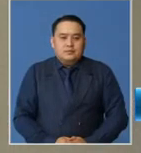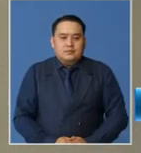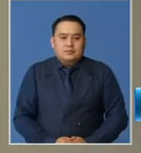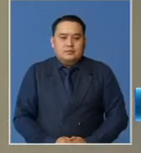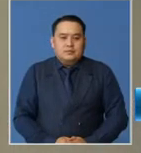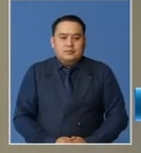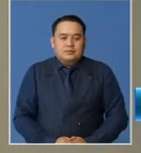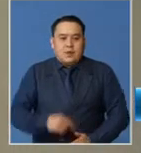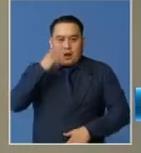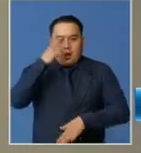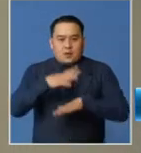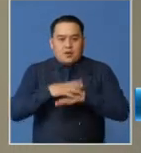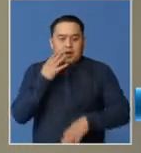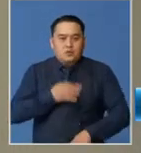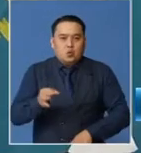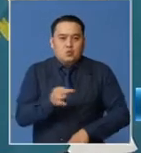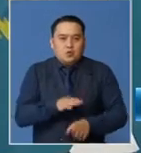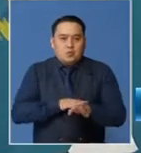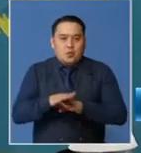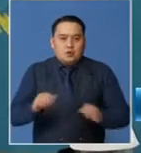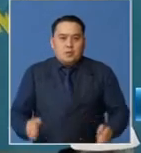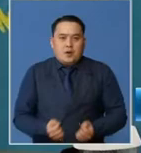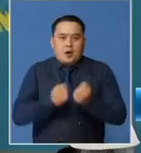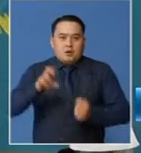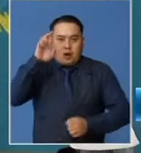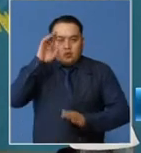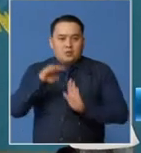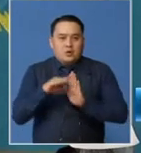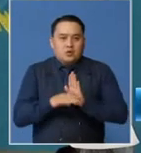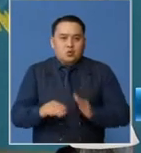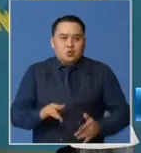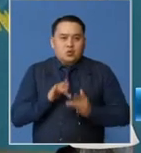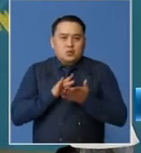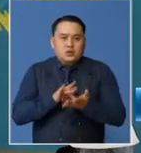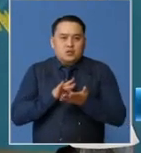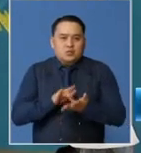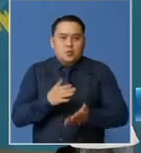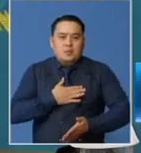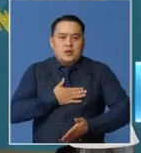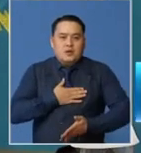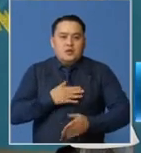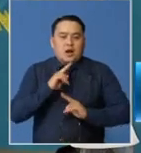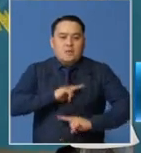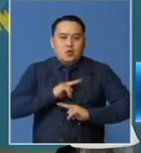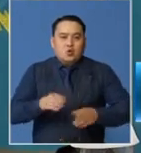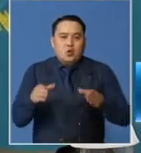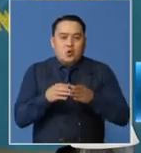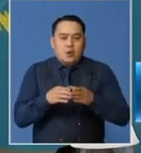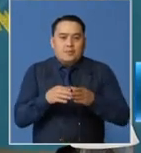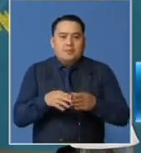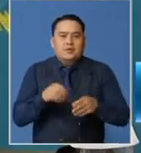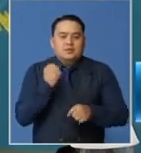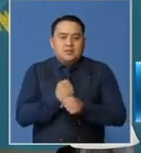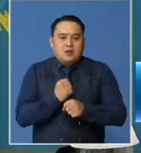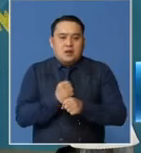Акимат Алматинской области полностью поддерживает проект государственной программы по туризму. Мы с рабочей группой неоднократно